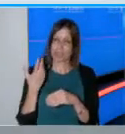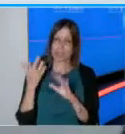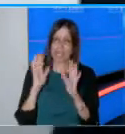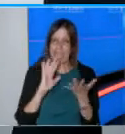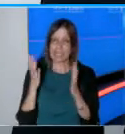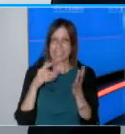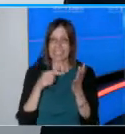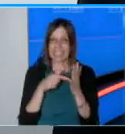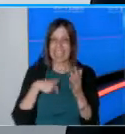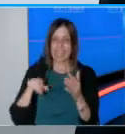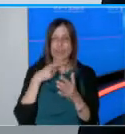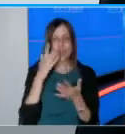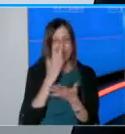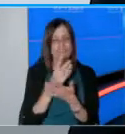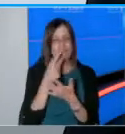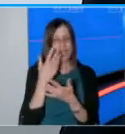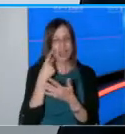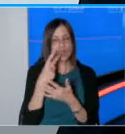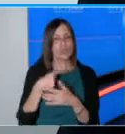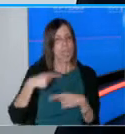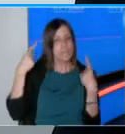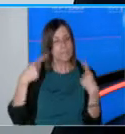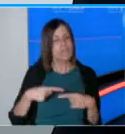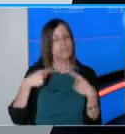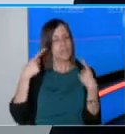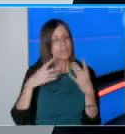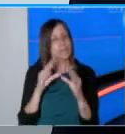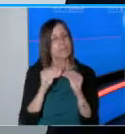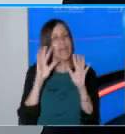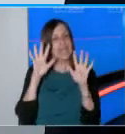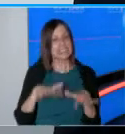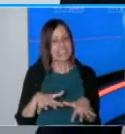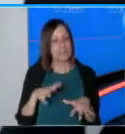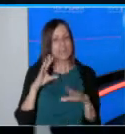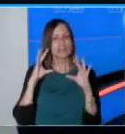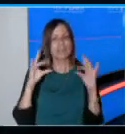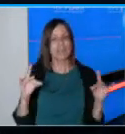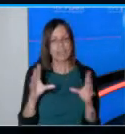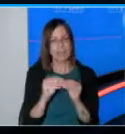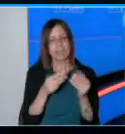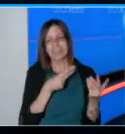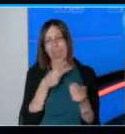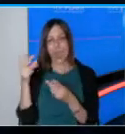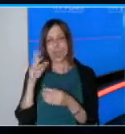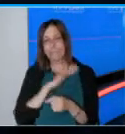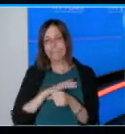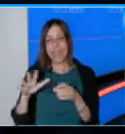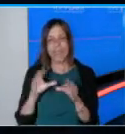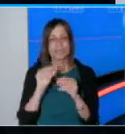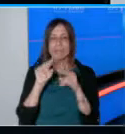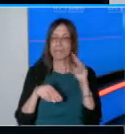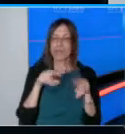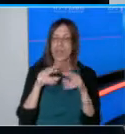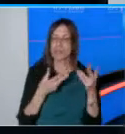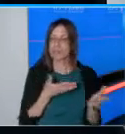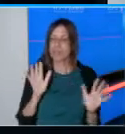יחסית, כי אנחנו כבר ראינו ימים על ימים עם 10,000 נדבקים, עם בתי חולים מלאים, עם טיפול נמרץ מלא,